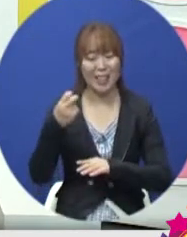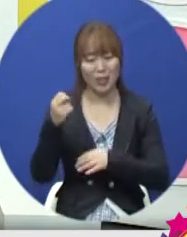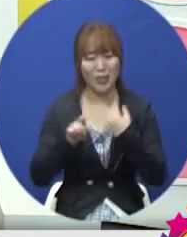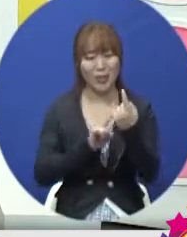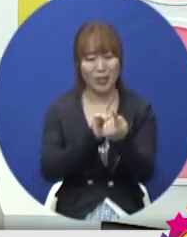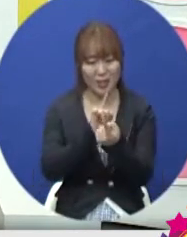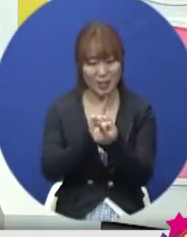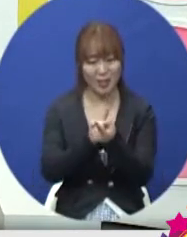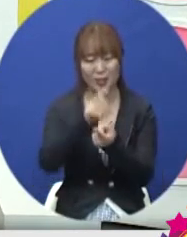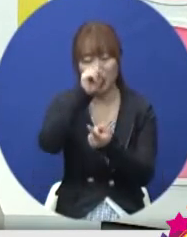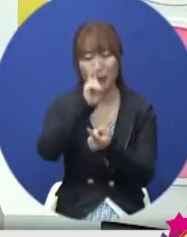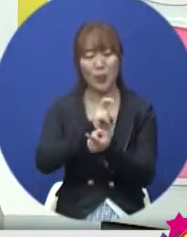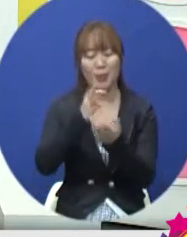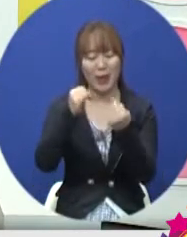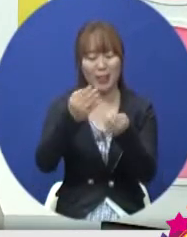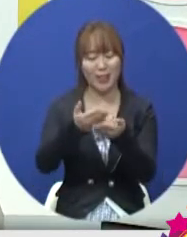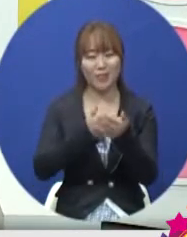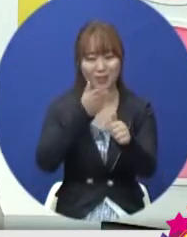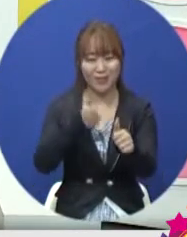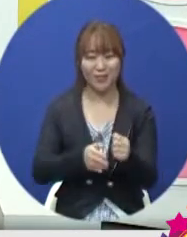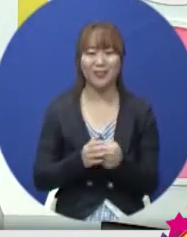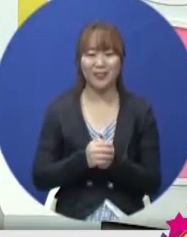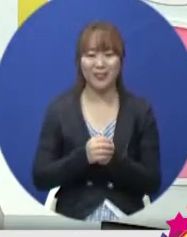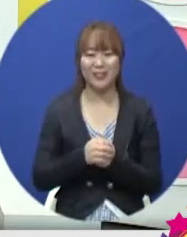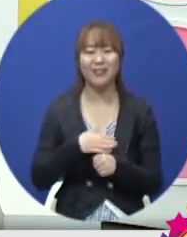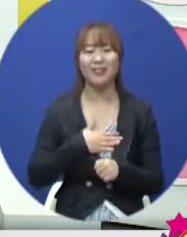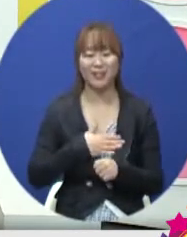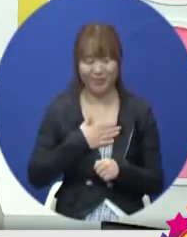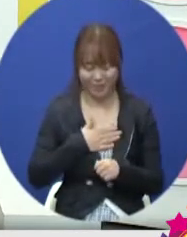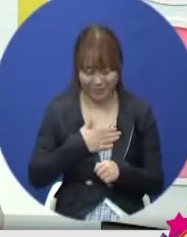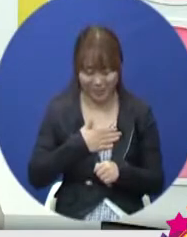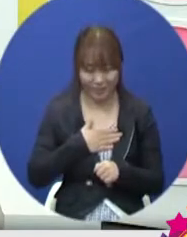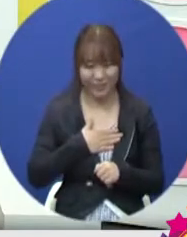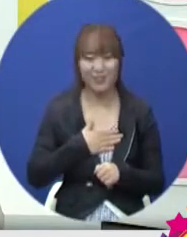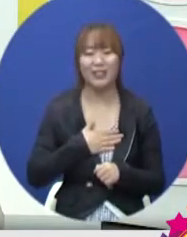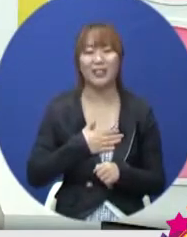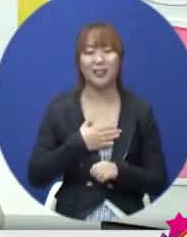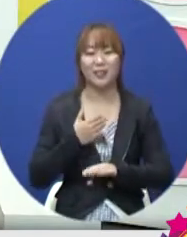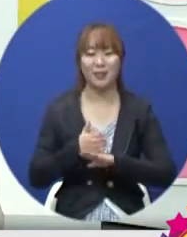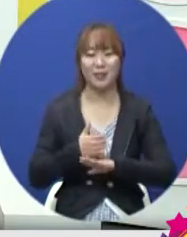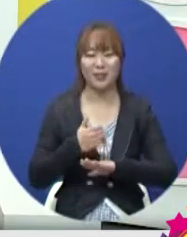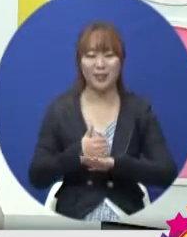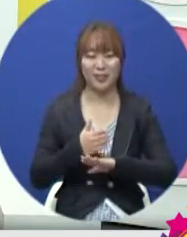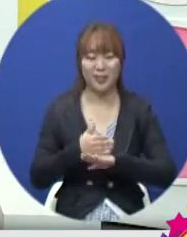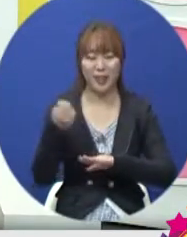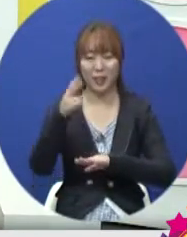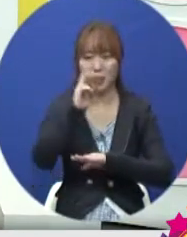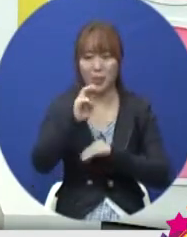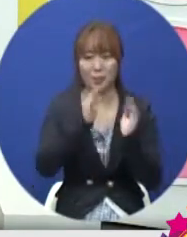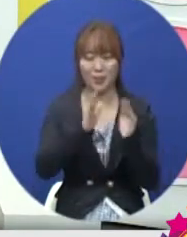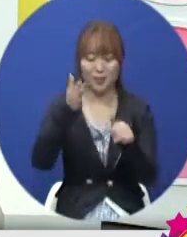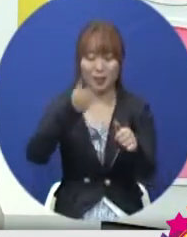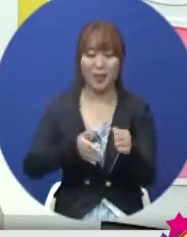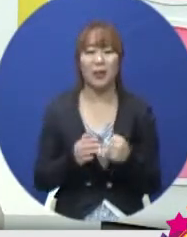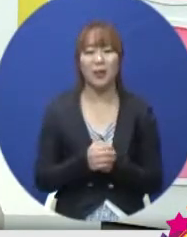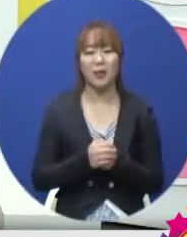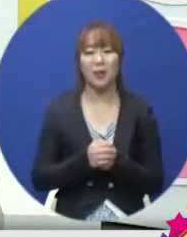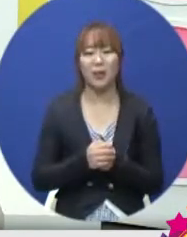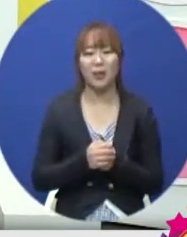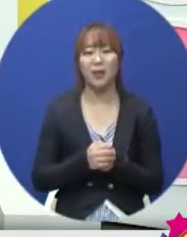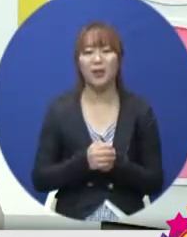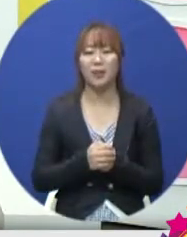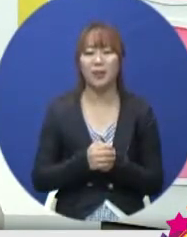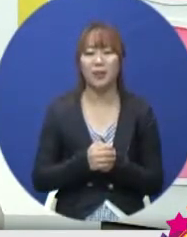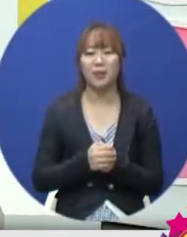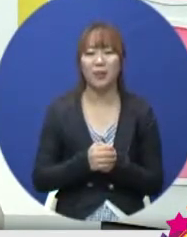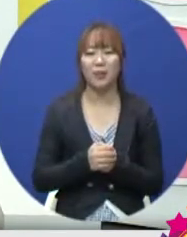자주 오셔서 좋은 노래 많이 들려주세요. 예, 예, 알겠습니다. 네, 네 고맙습니다. 앵콜송 준비해 주십시오. 네. 자,